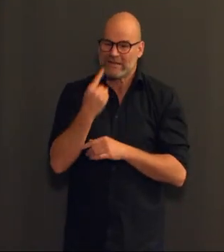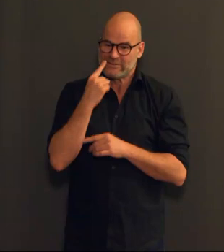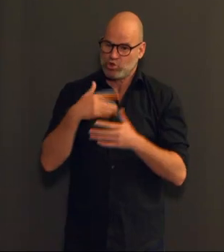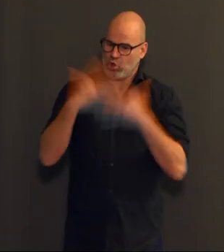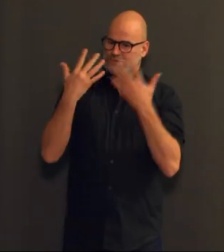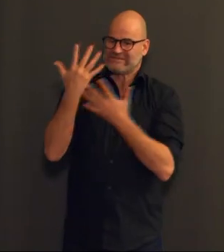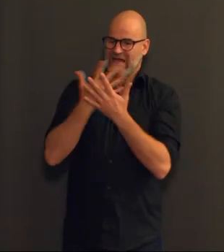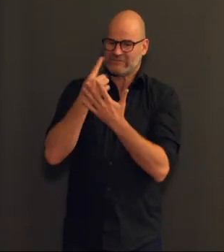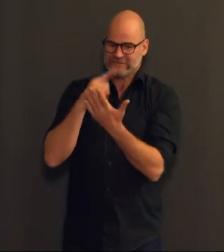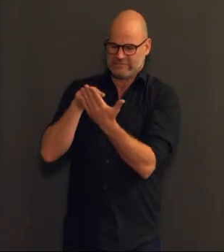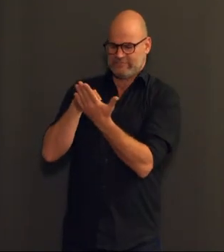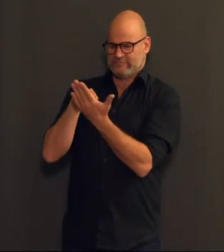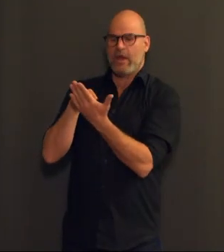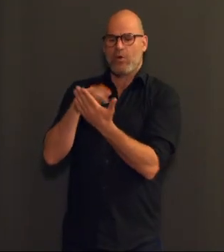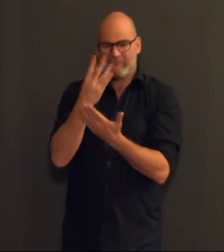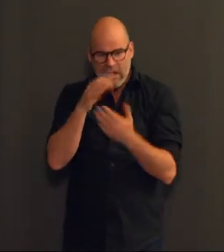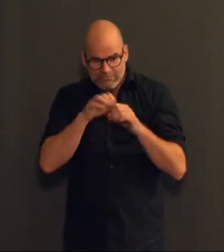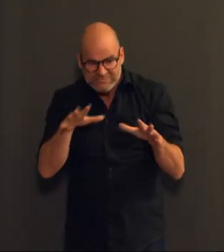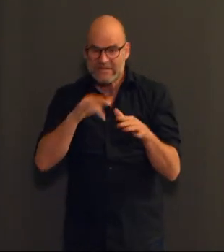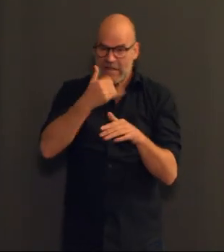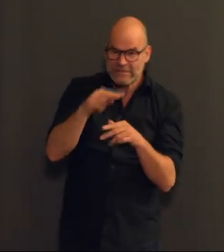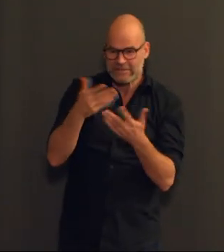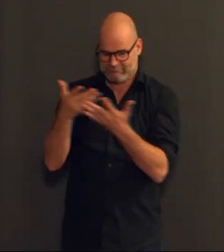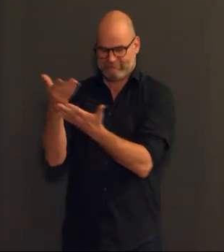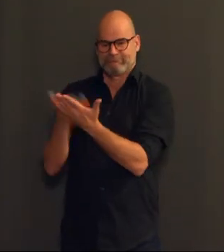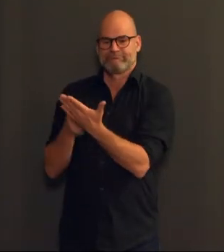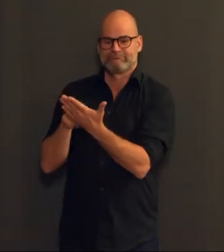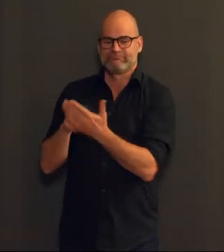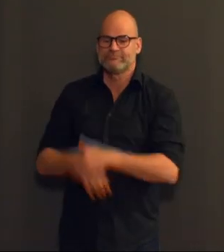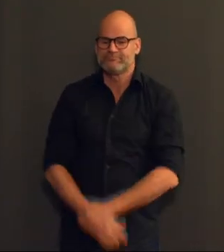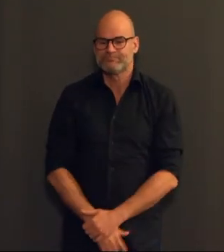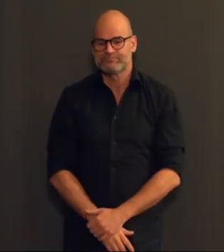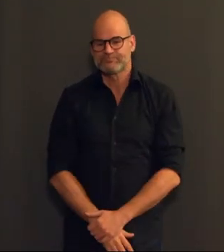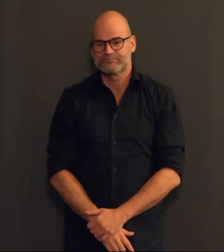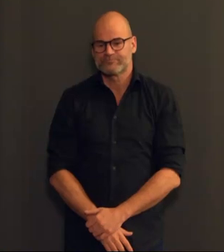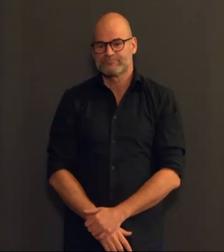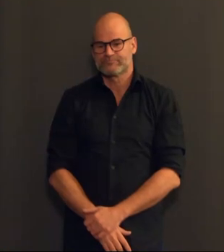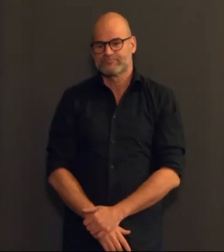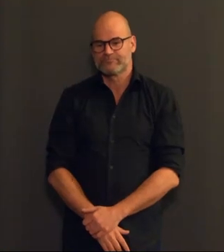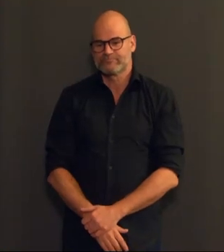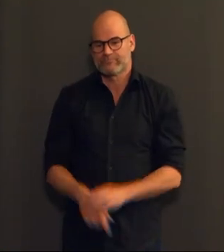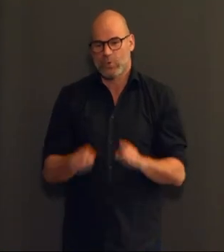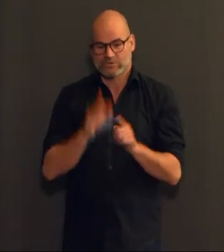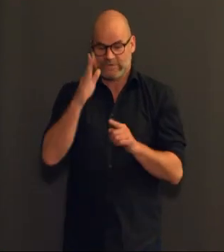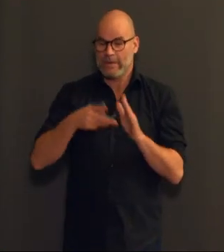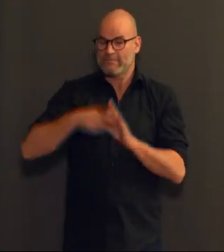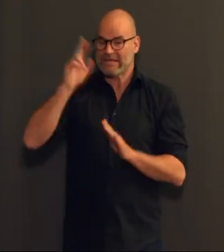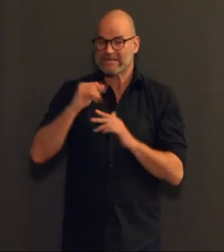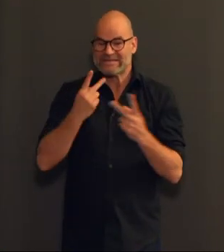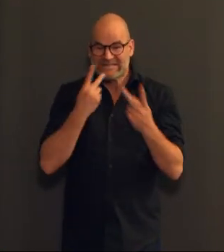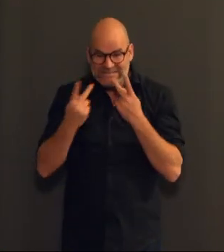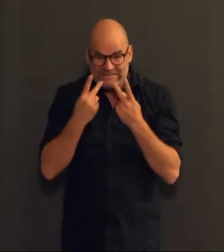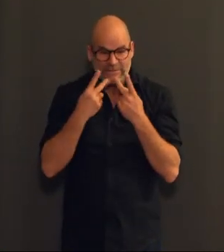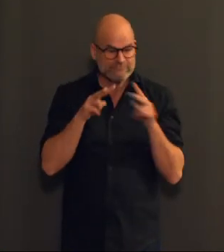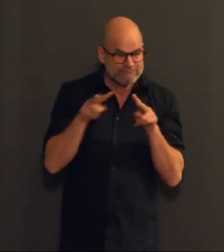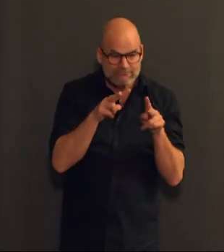Er zullen dankzij die extra testen ook meer contacten opgespoord worden, meer contacten getest worden en